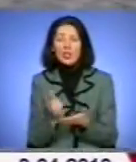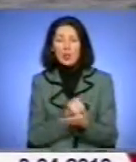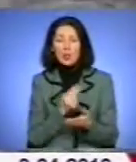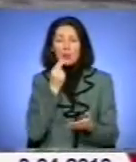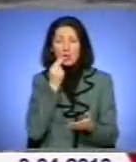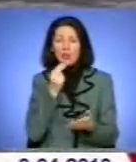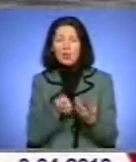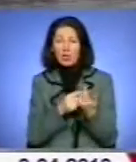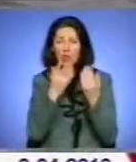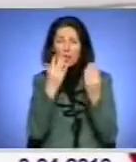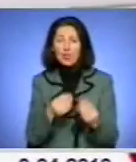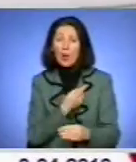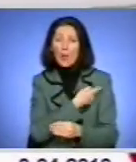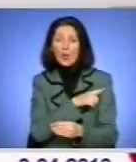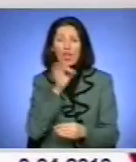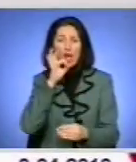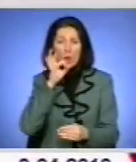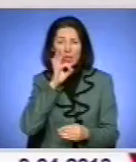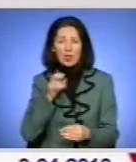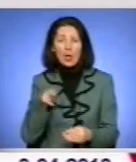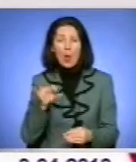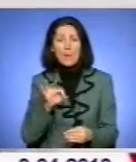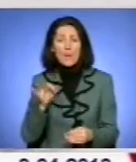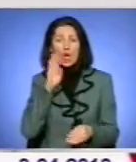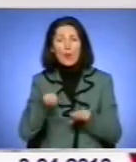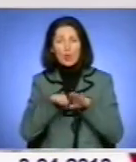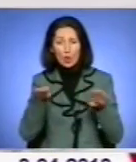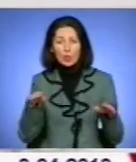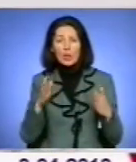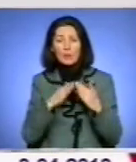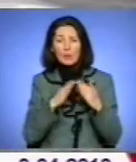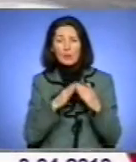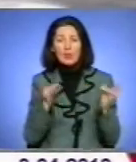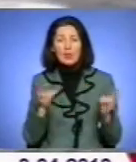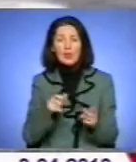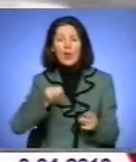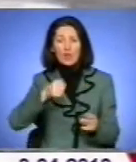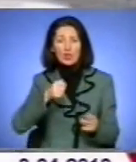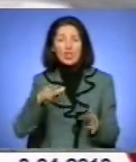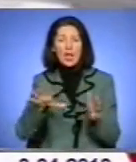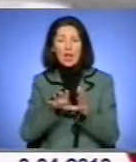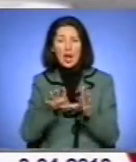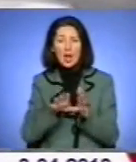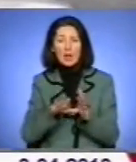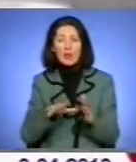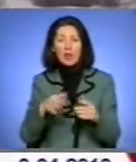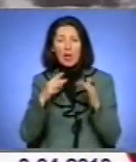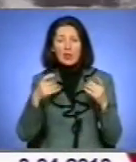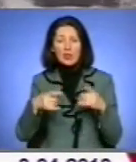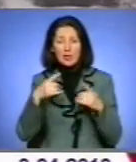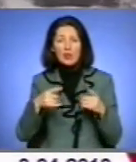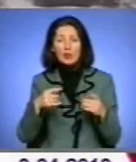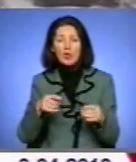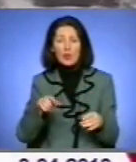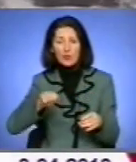днів, медикаменти. При підтопленнях в помешканні необхідно від'єднати всі електроприлади від електромережі, вимкнути